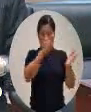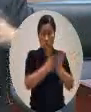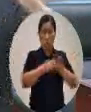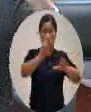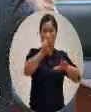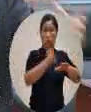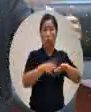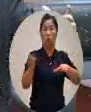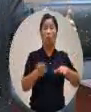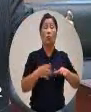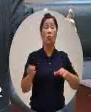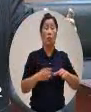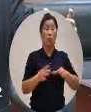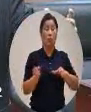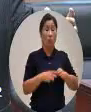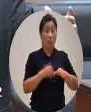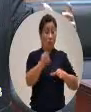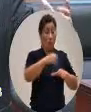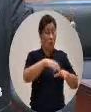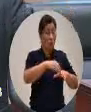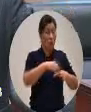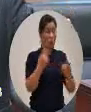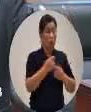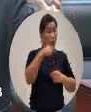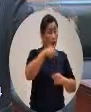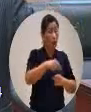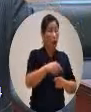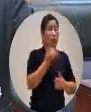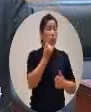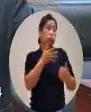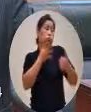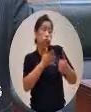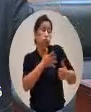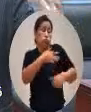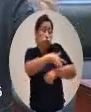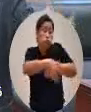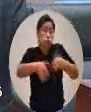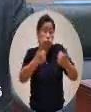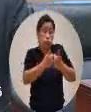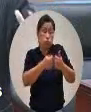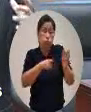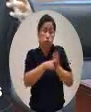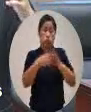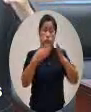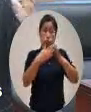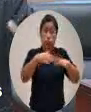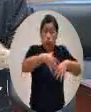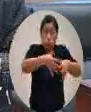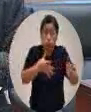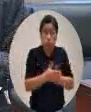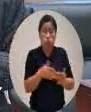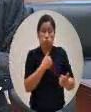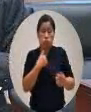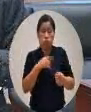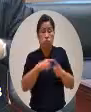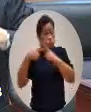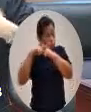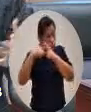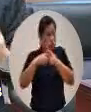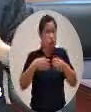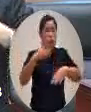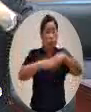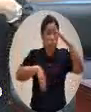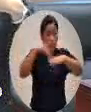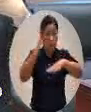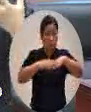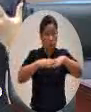進去然後有一個像這樣子的一個諮詢委會有一個專家團體來做研究然後來協助然後呢